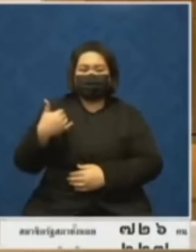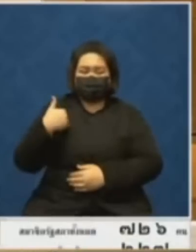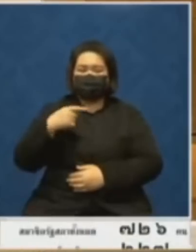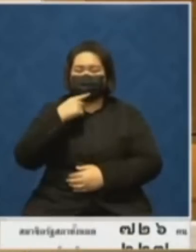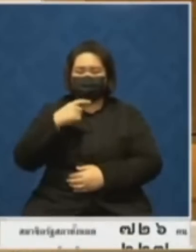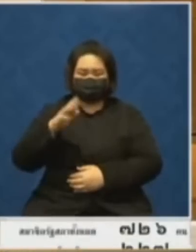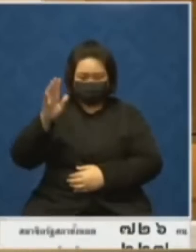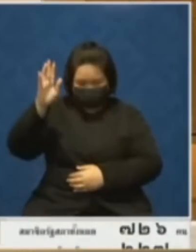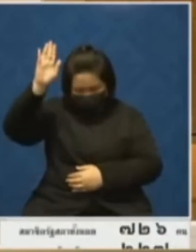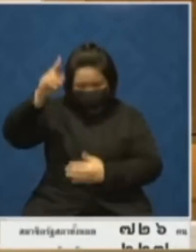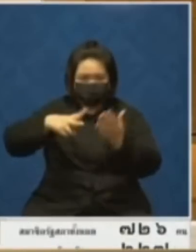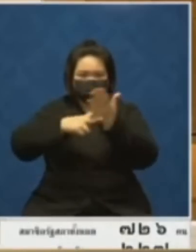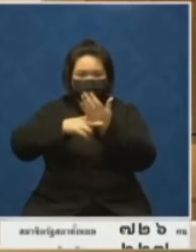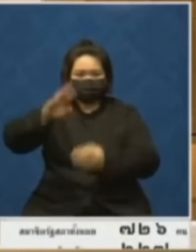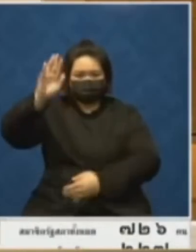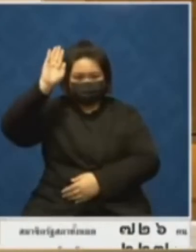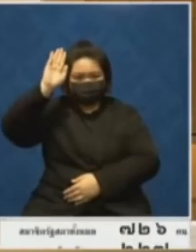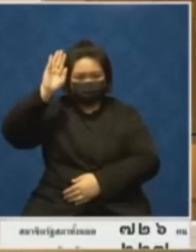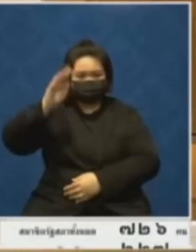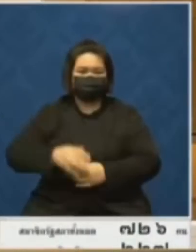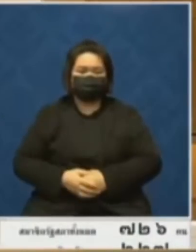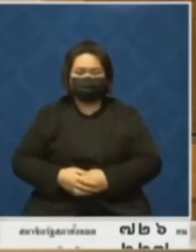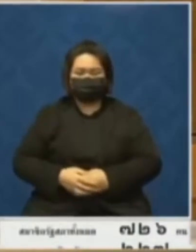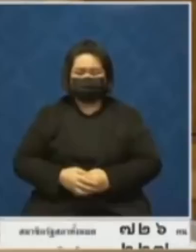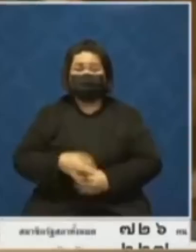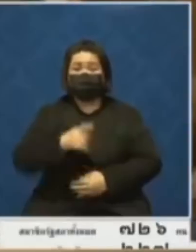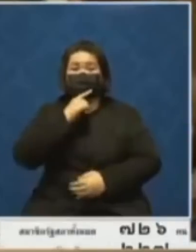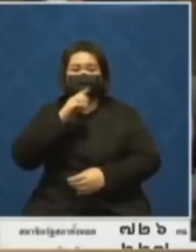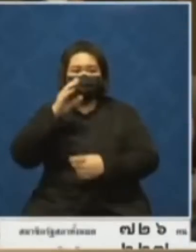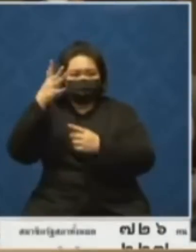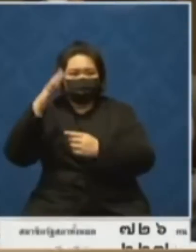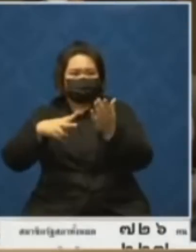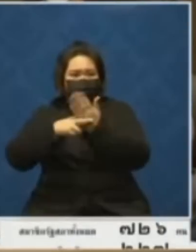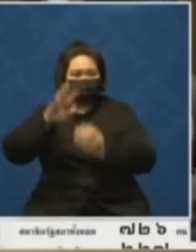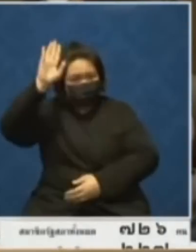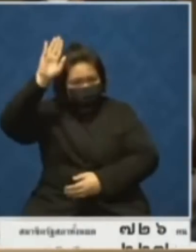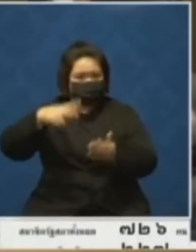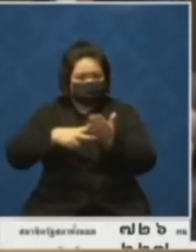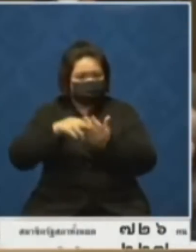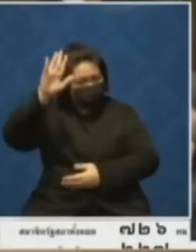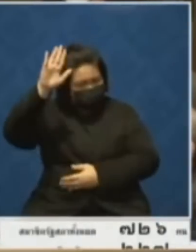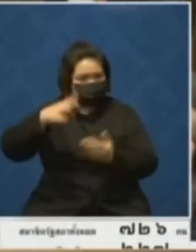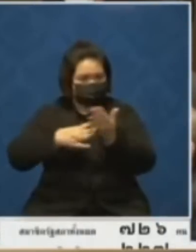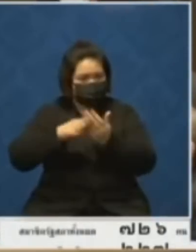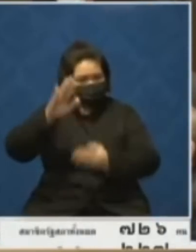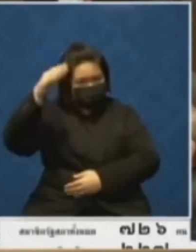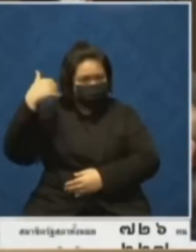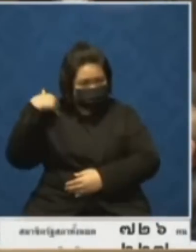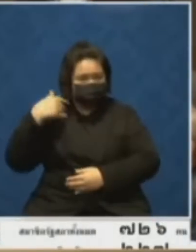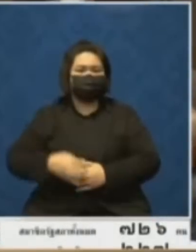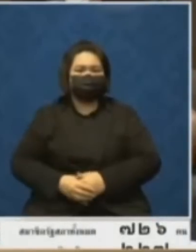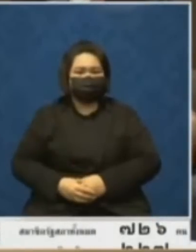นเหือนพี่ชาวบ้านชาวบานนะชาวบานเขาพูกกตงๆ งี้แหะไมใช่เรานะเออ ไมใช่เราเราไมเอาตนไปย่งกัท่าน